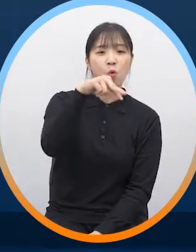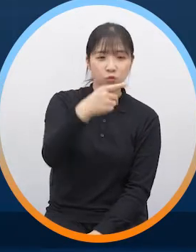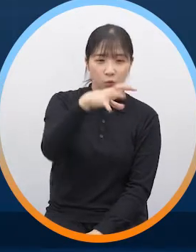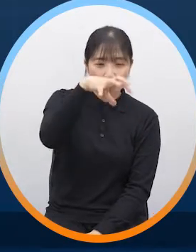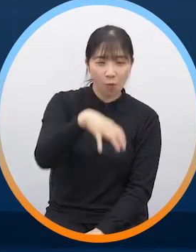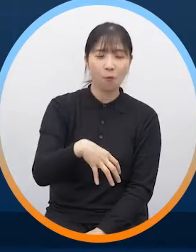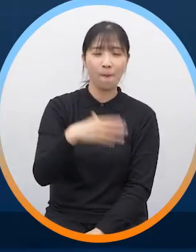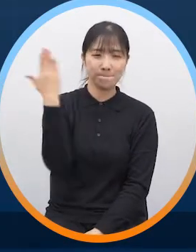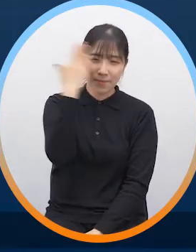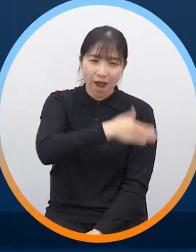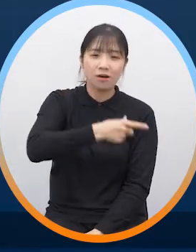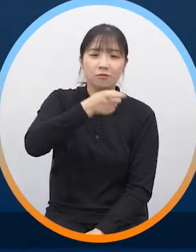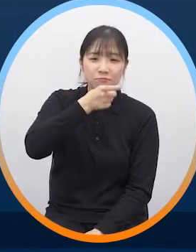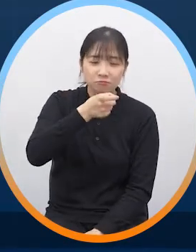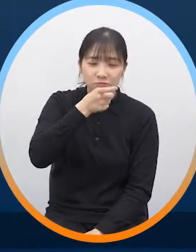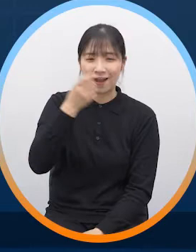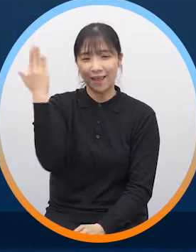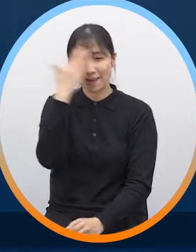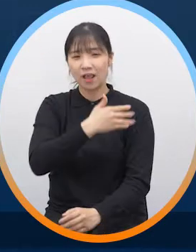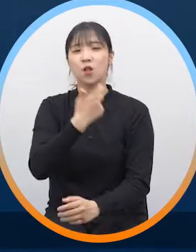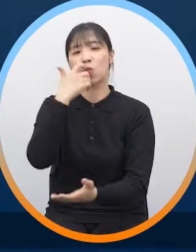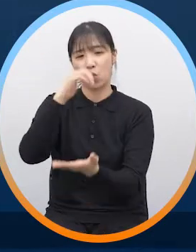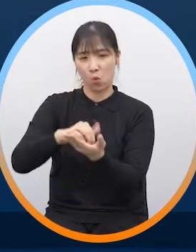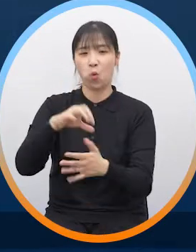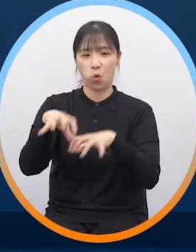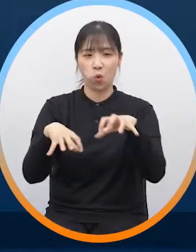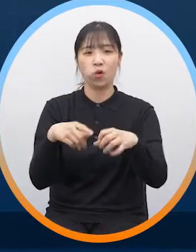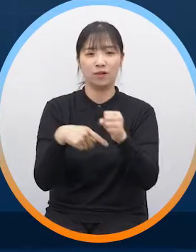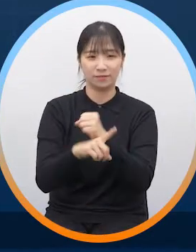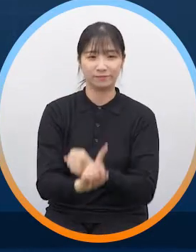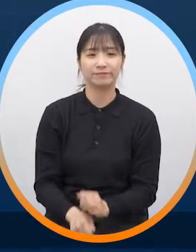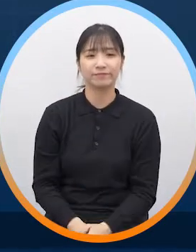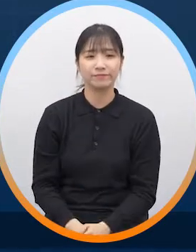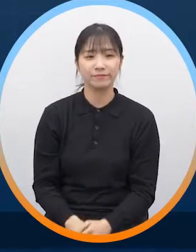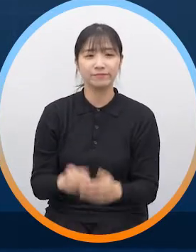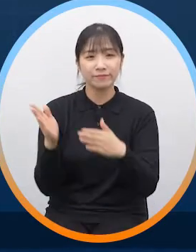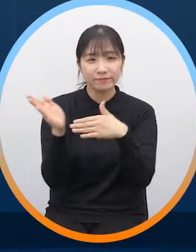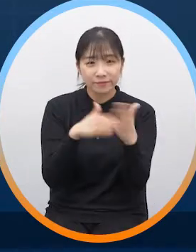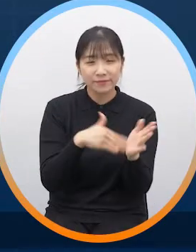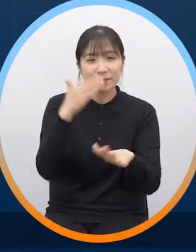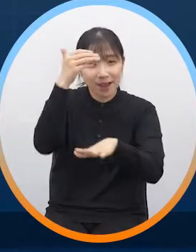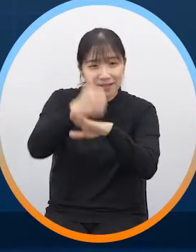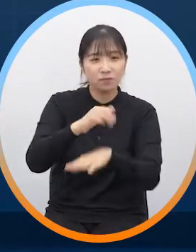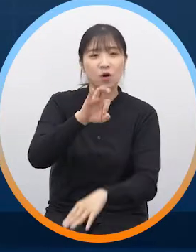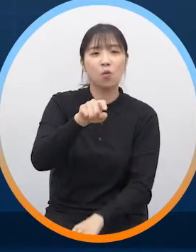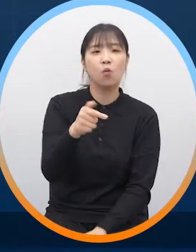용소의 맑은 물과 깨끗한 돌이 되겠습니다. 그리고 마지막으로는